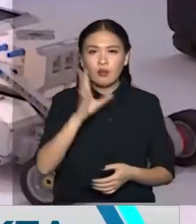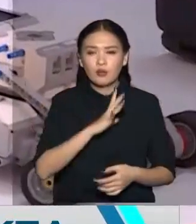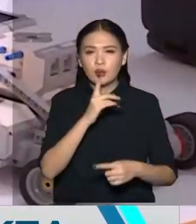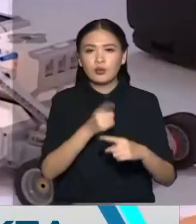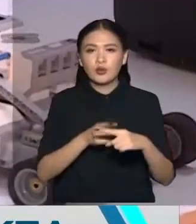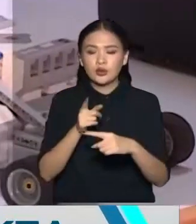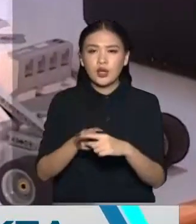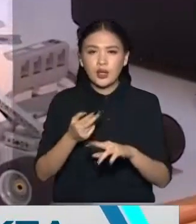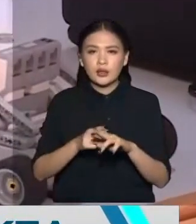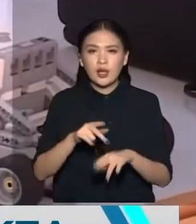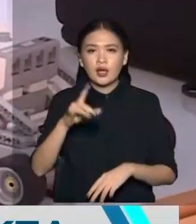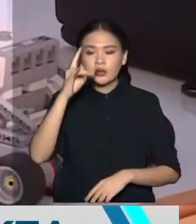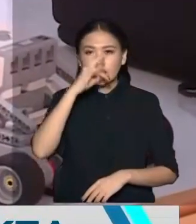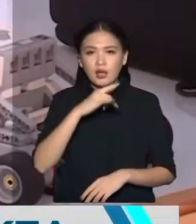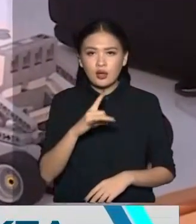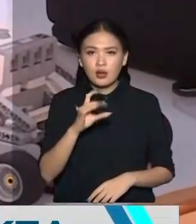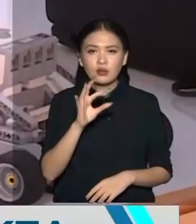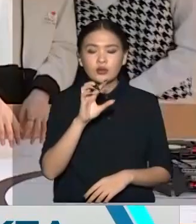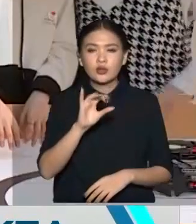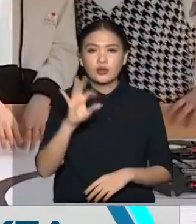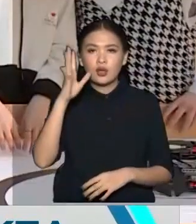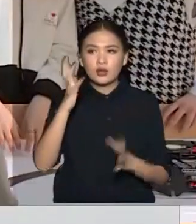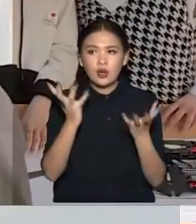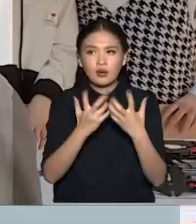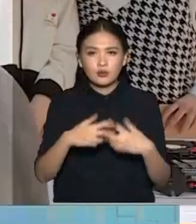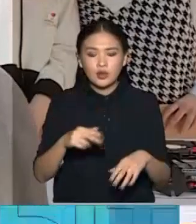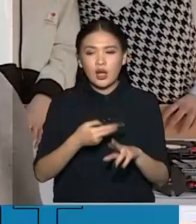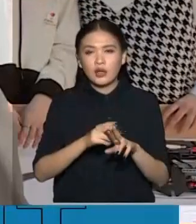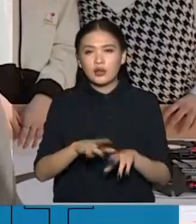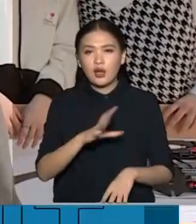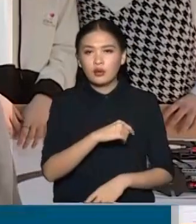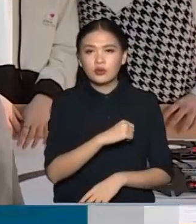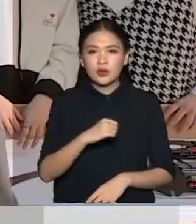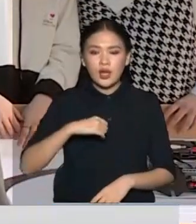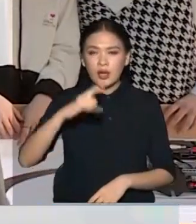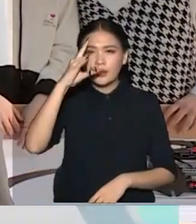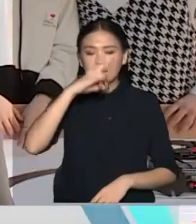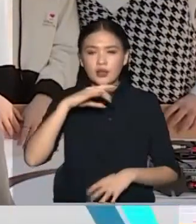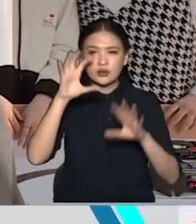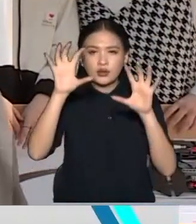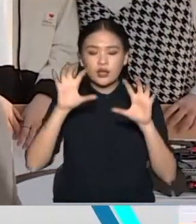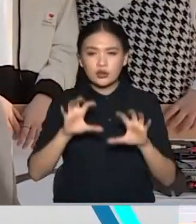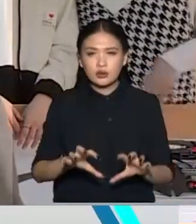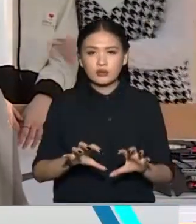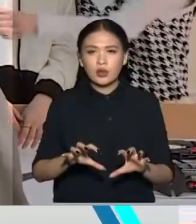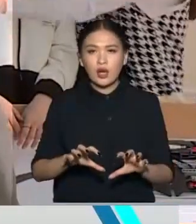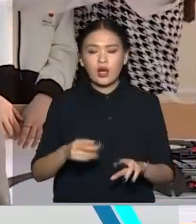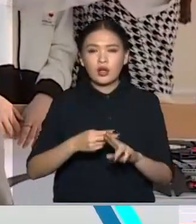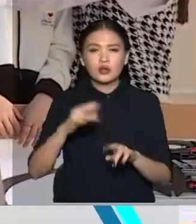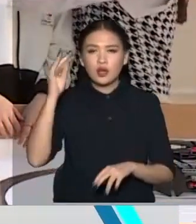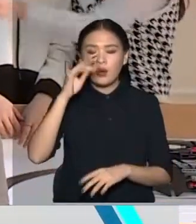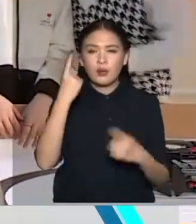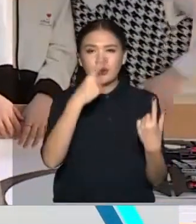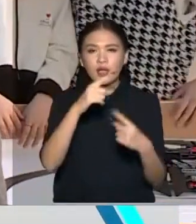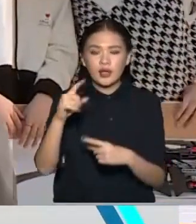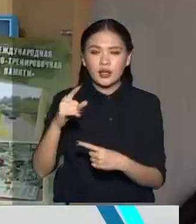Қазіргі таңда біздің құрастырған роботымыз ол арқандас робот болып есептеледі. Мақсаты бұл өзіміздің қазақи нақышты дәстүрімізді нақыштау, яғни басқа